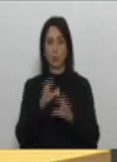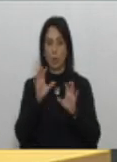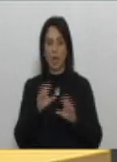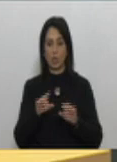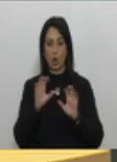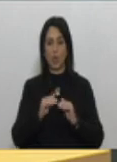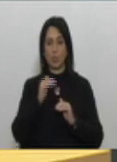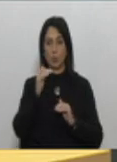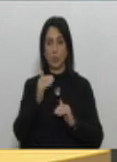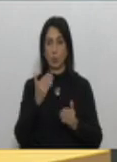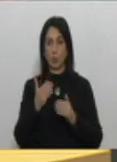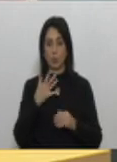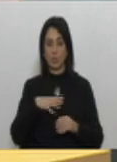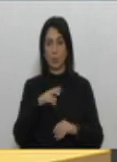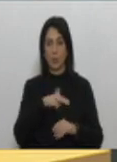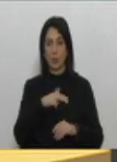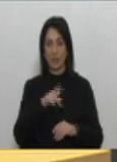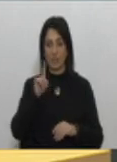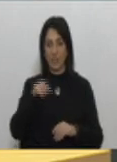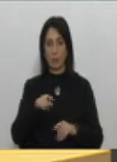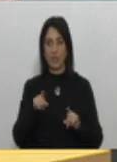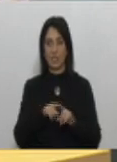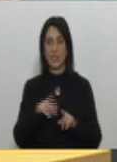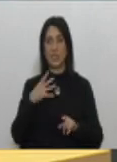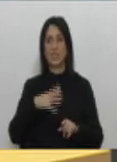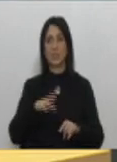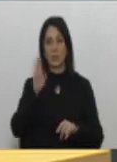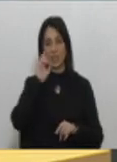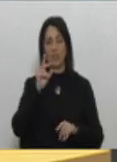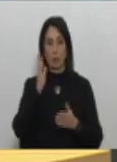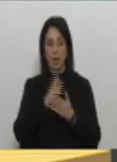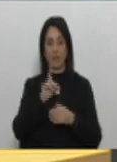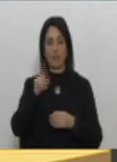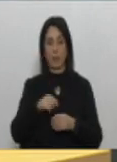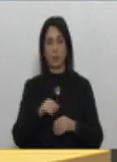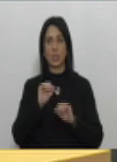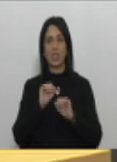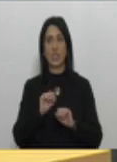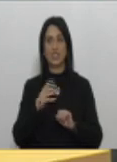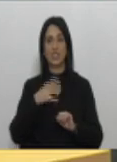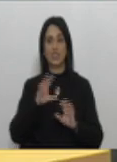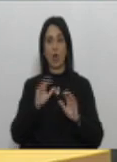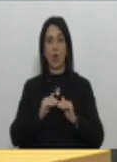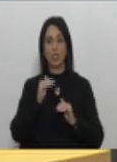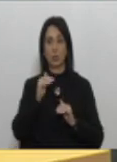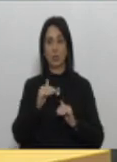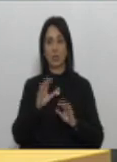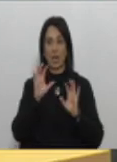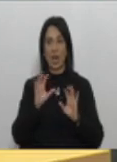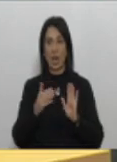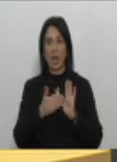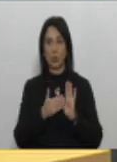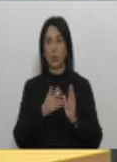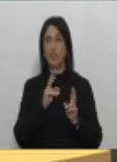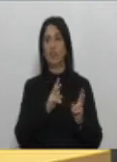და კონსტიტუციით. თუ კი საქართველოს პარლამენტია ვალდებული, ასევე საქართველოს თავრობა არის ვალდებული, დაიცვა საქართველოს კონსტიტუცია და კანონმდებლობა და